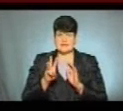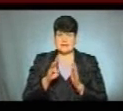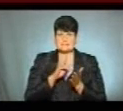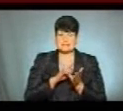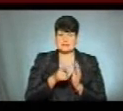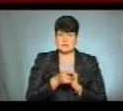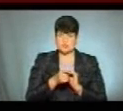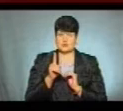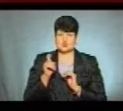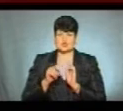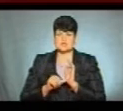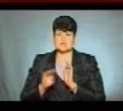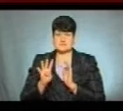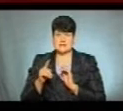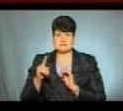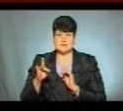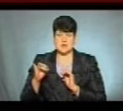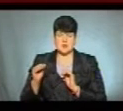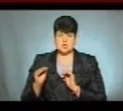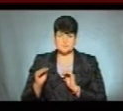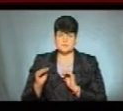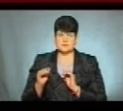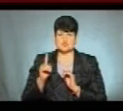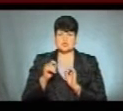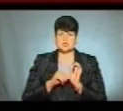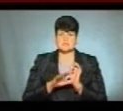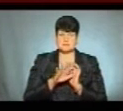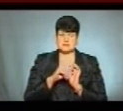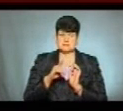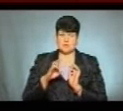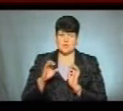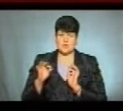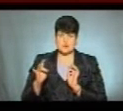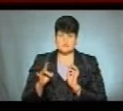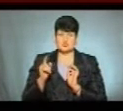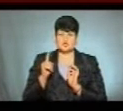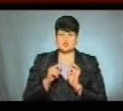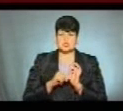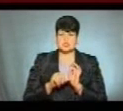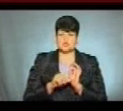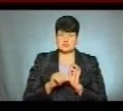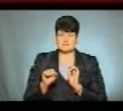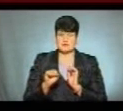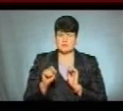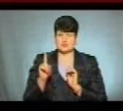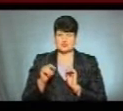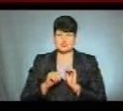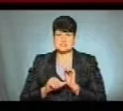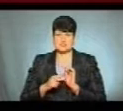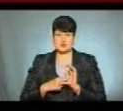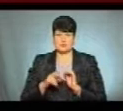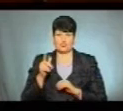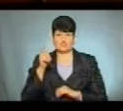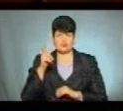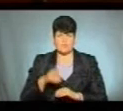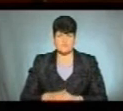Тернополі, 164-й у Збаражі, 165-й у Зборові, 166-й у Теребовлі та 167-й у Чорткові.